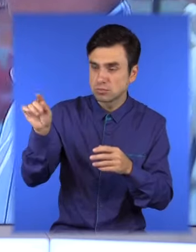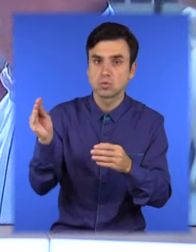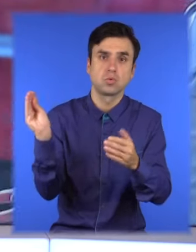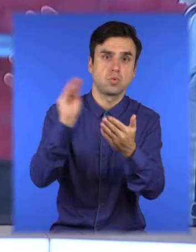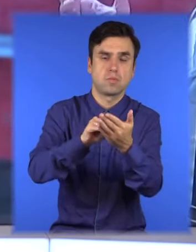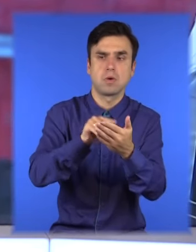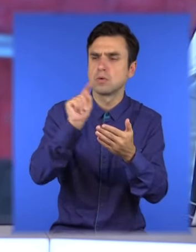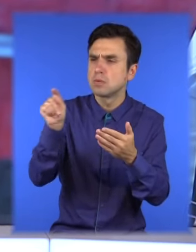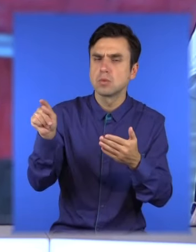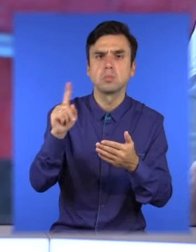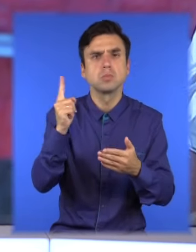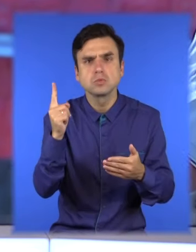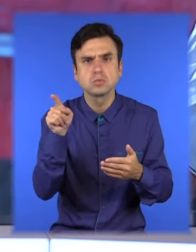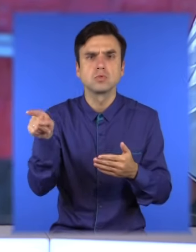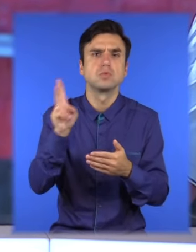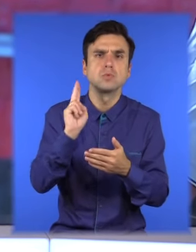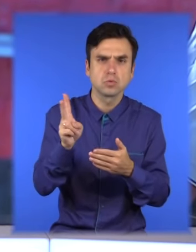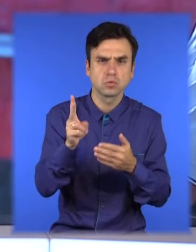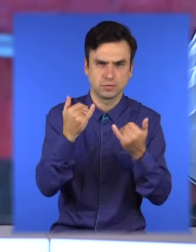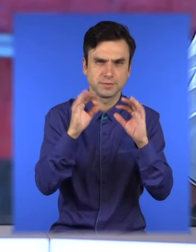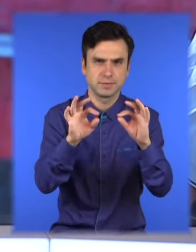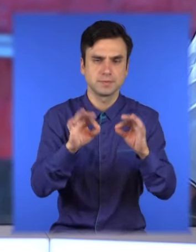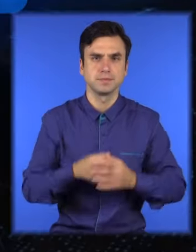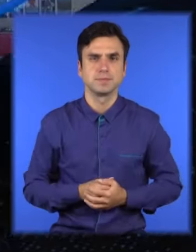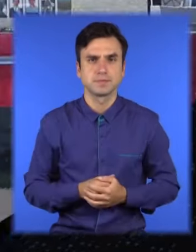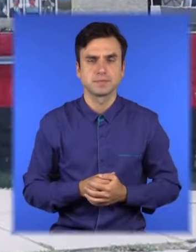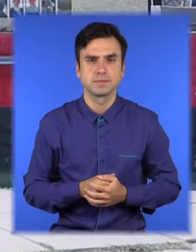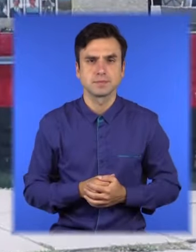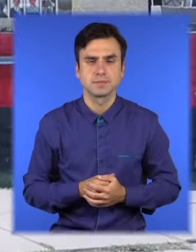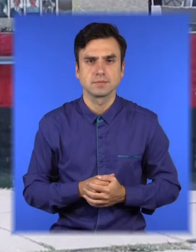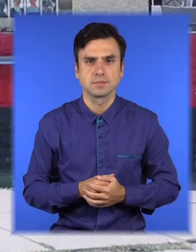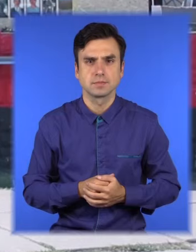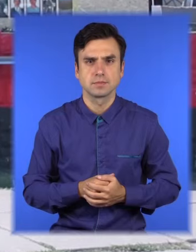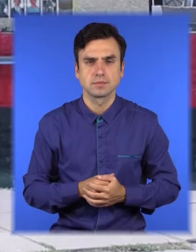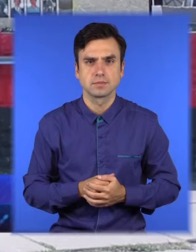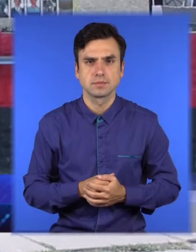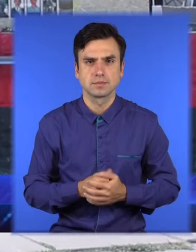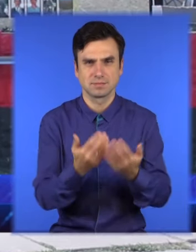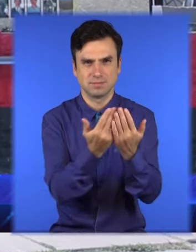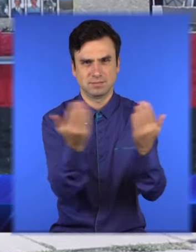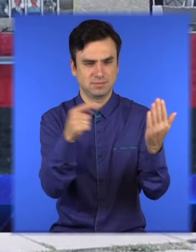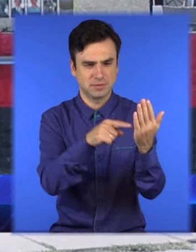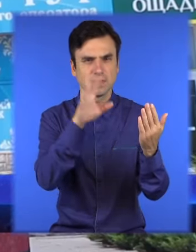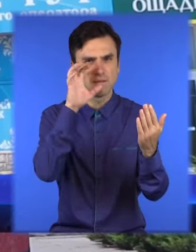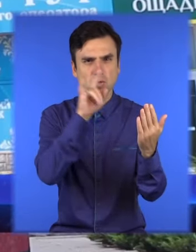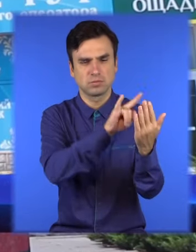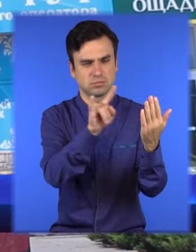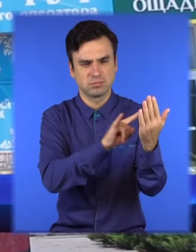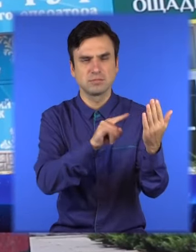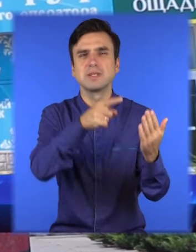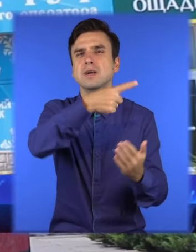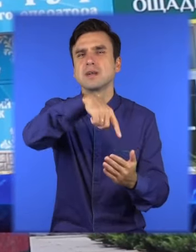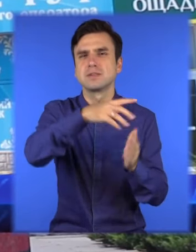наміри, дивіться в матеріалі Олександра Фіфілатіва. Відремонтувати стелу та додати